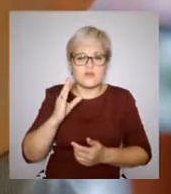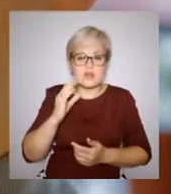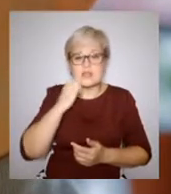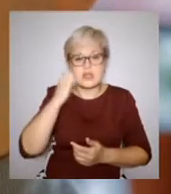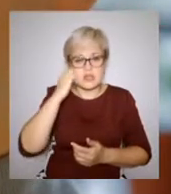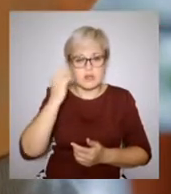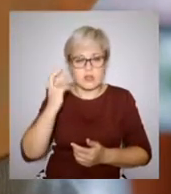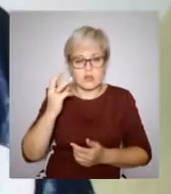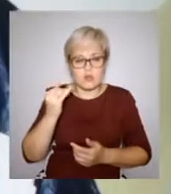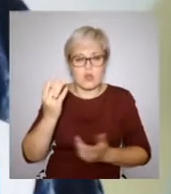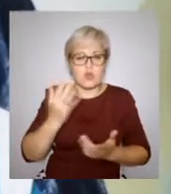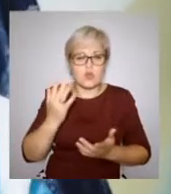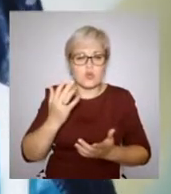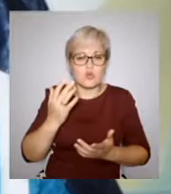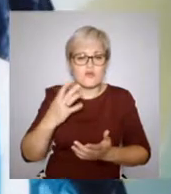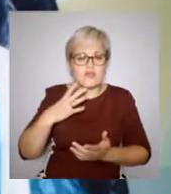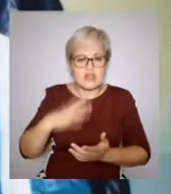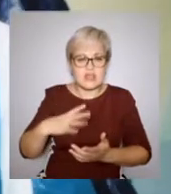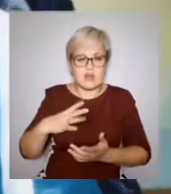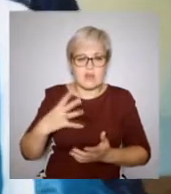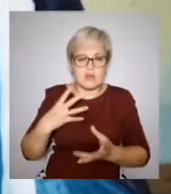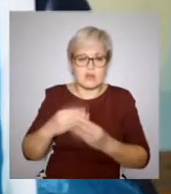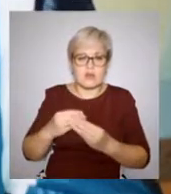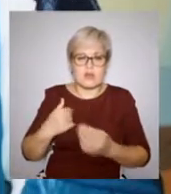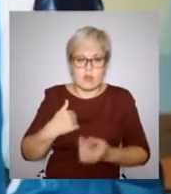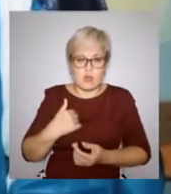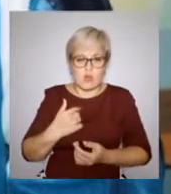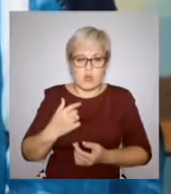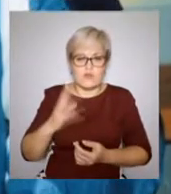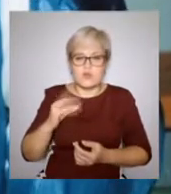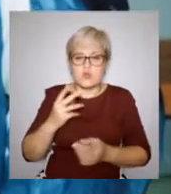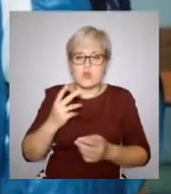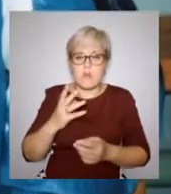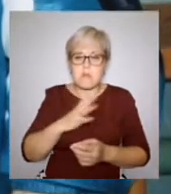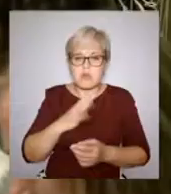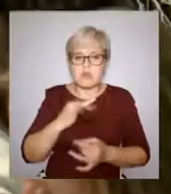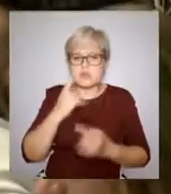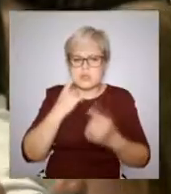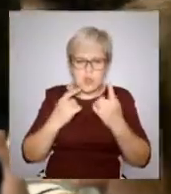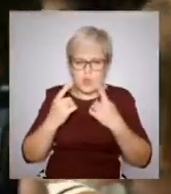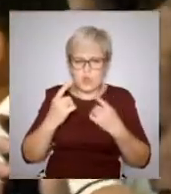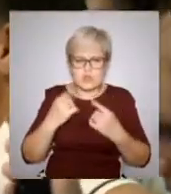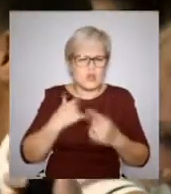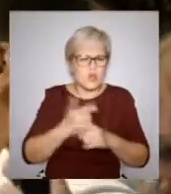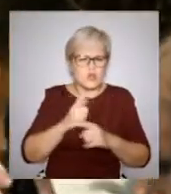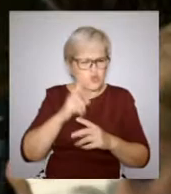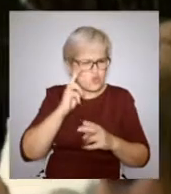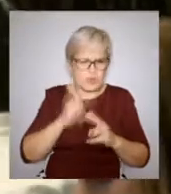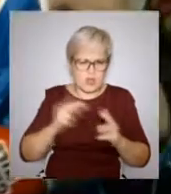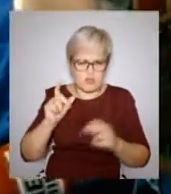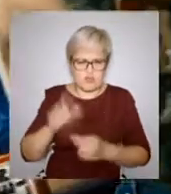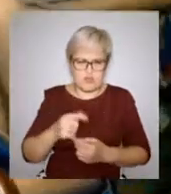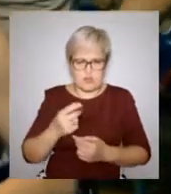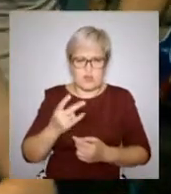спасибо ему которую не позволяет сколько выдержу чтобы все было слезы и вид поста я очень